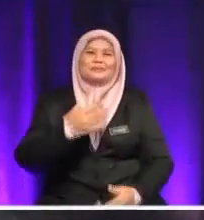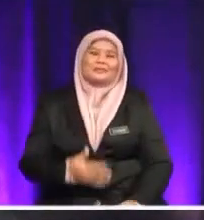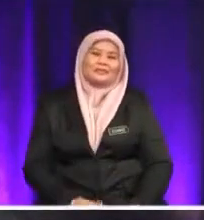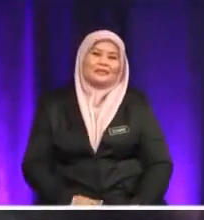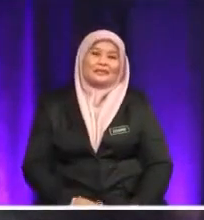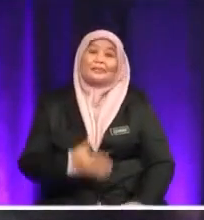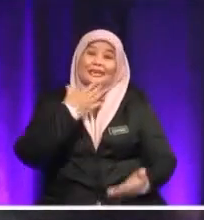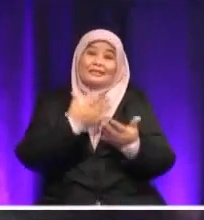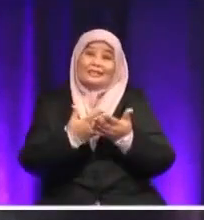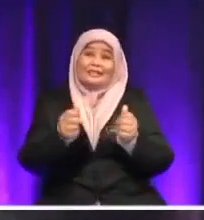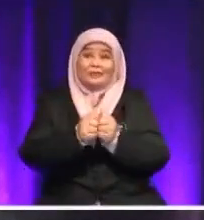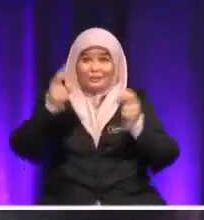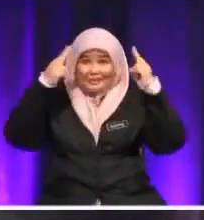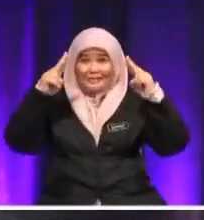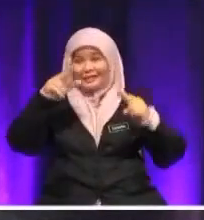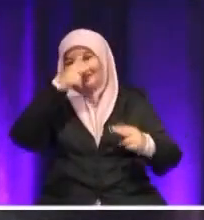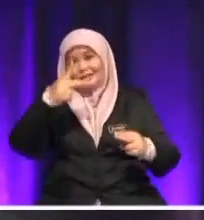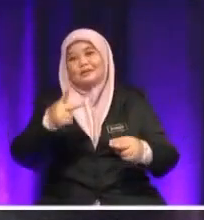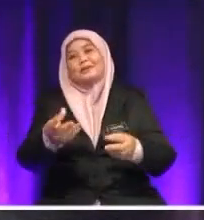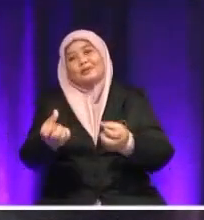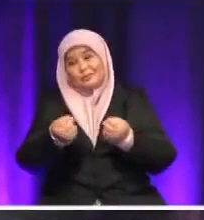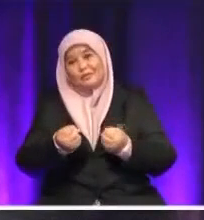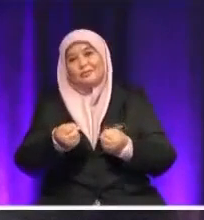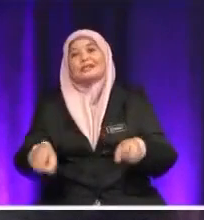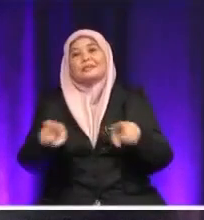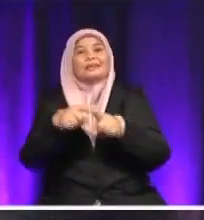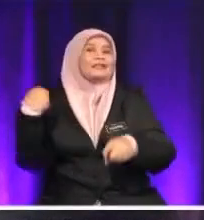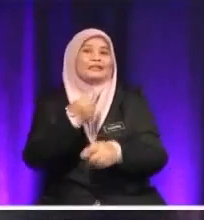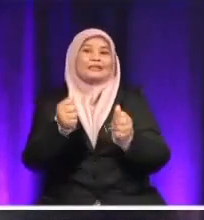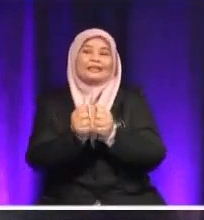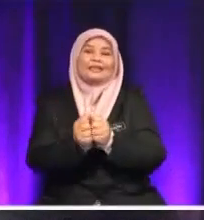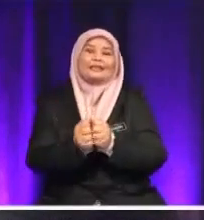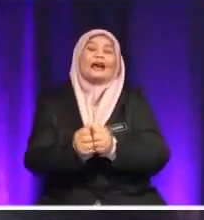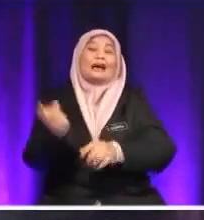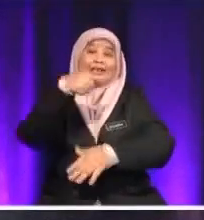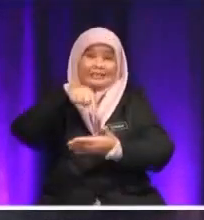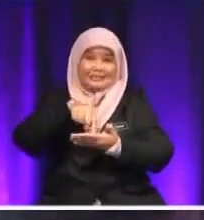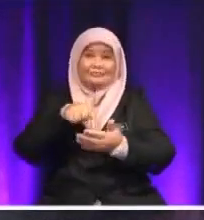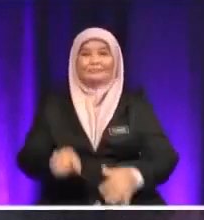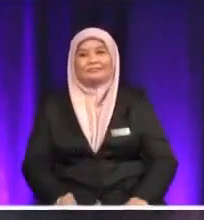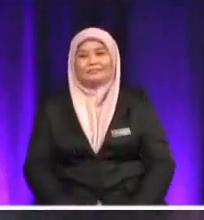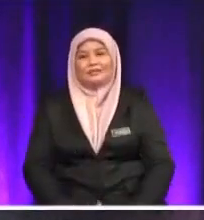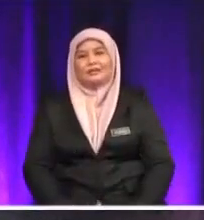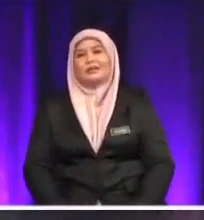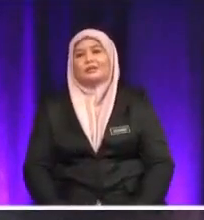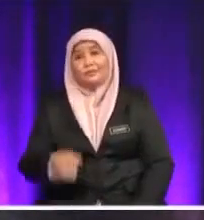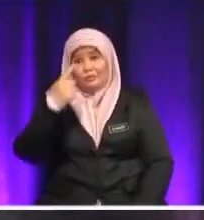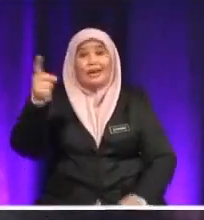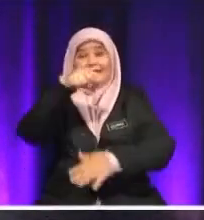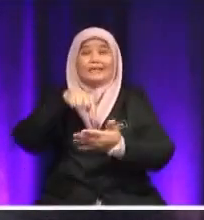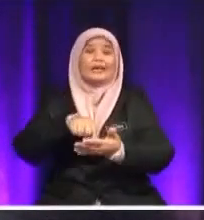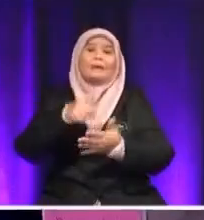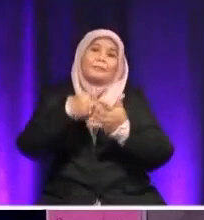yang sudi bersama dengan kita pada hari ini. Okey ustaz, untuk segmen ini apakah yang akan kita belajar ustaz?